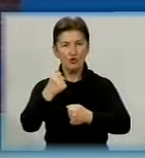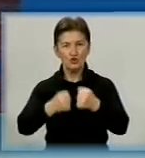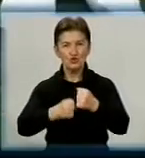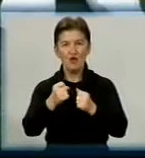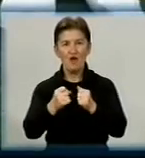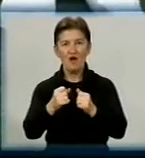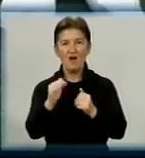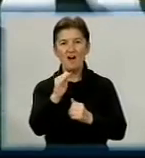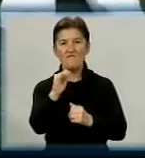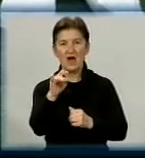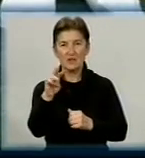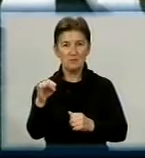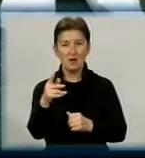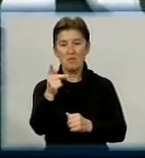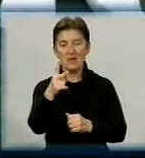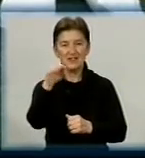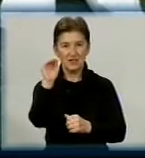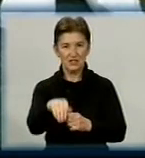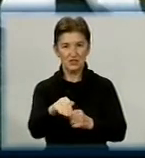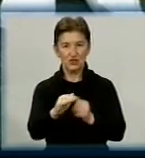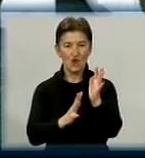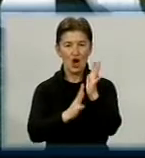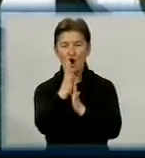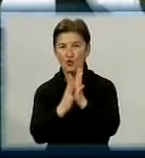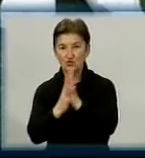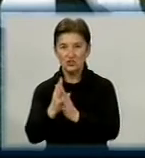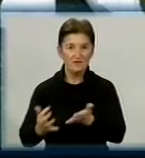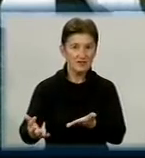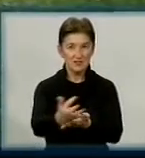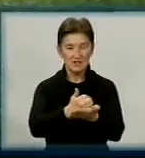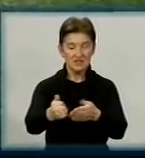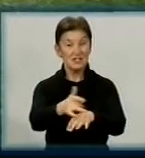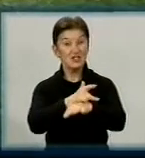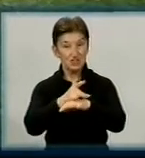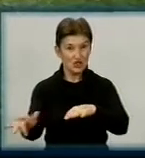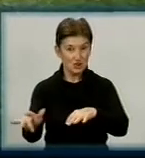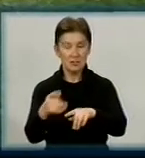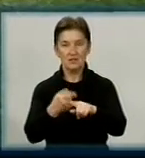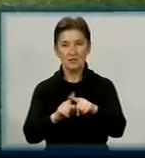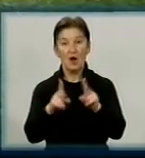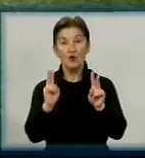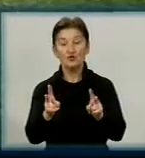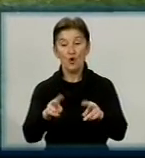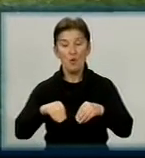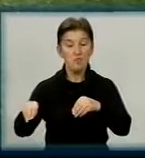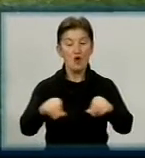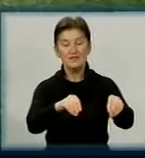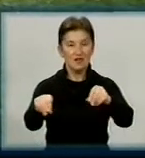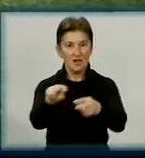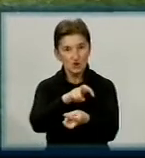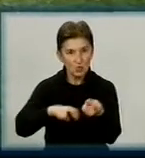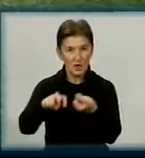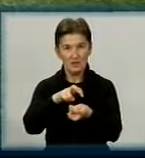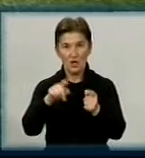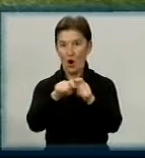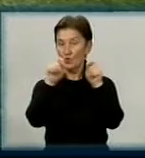Правоохоронці нарахували 1500 кущів коноплі. Знайдений врожай знищили, тепер СБУ шукає тих, хто посіяв наркотичну рослину. Відкрито